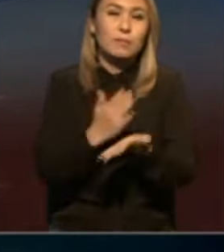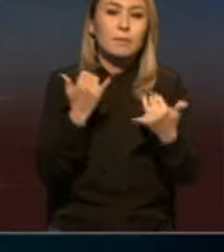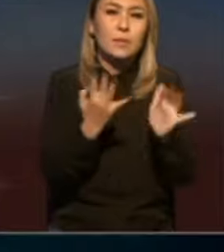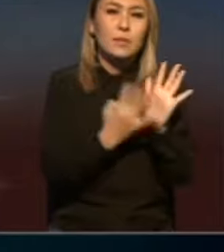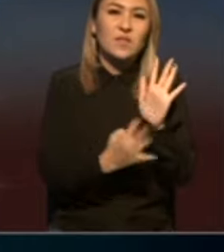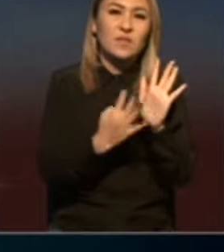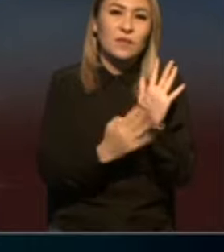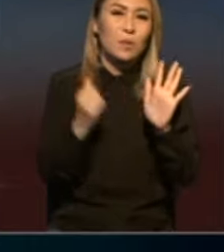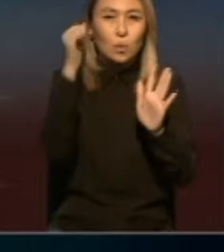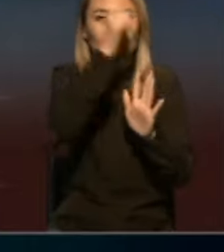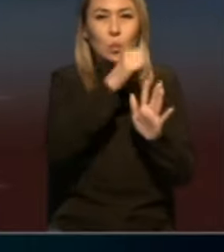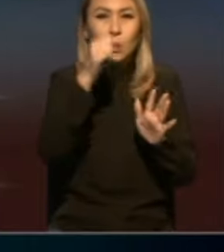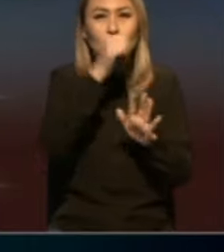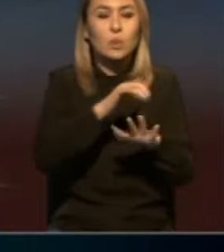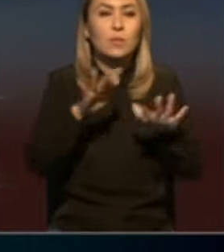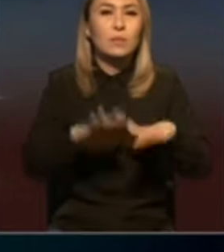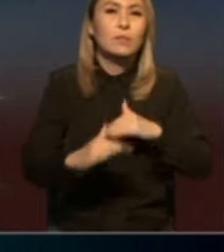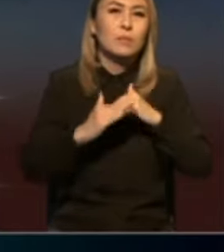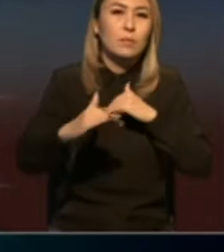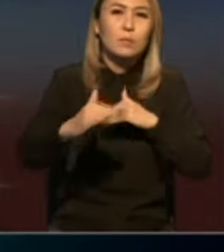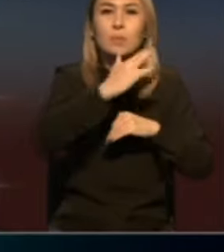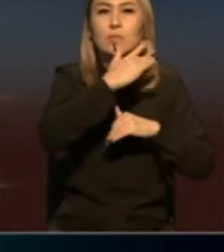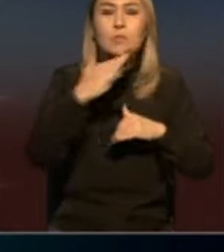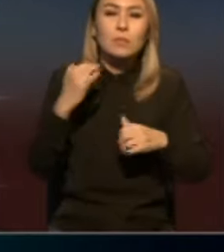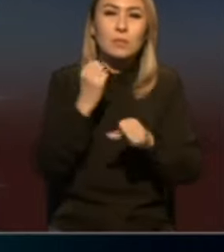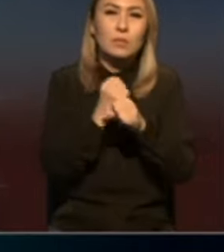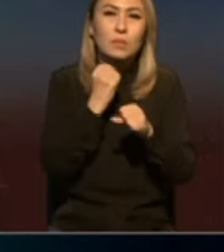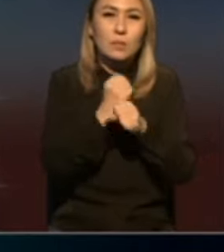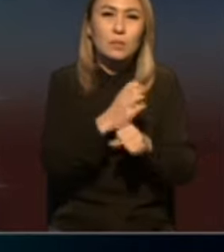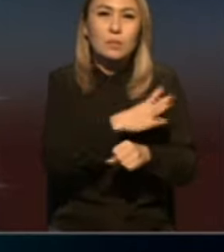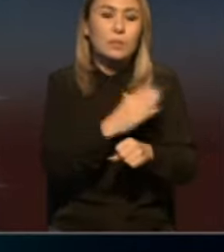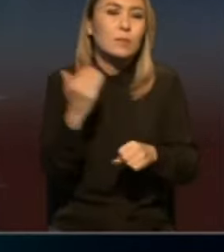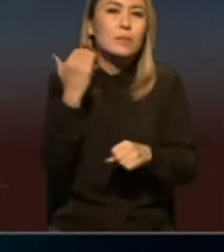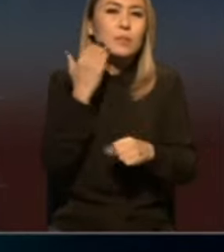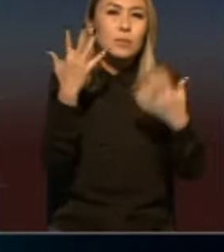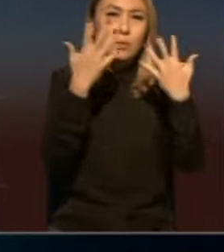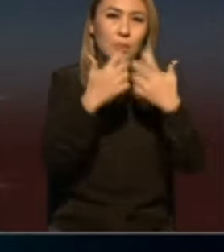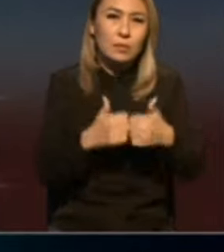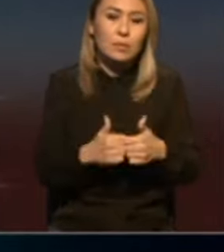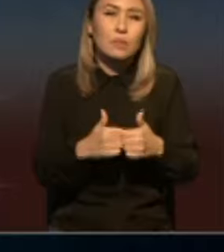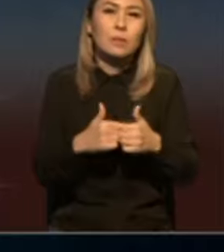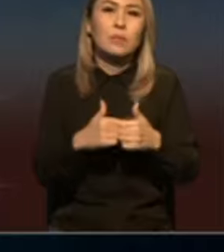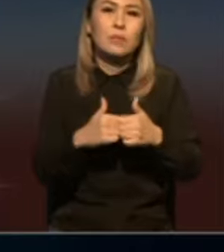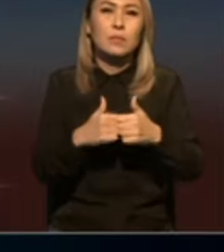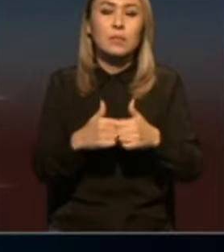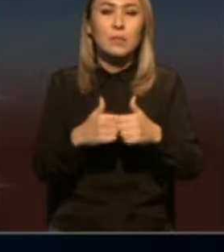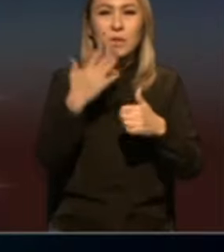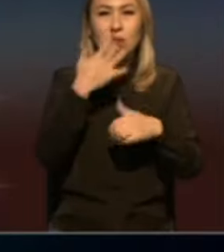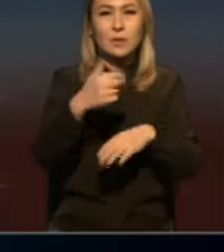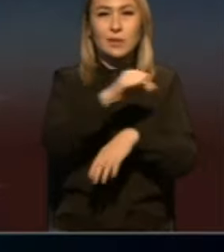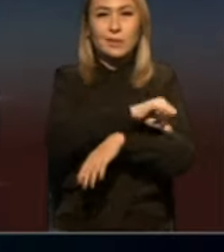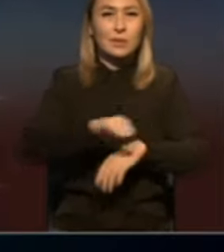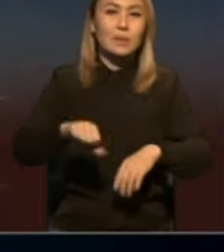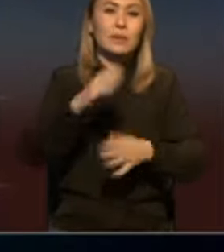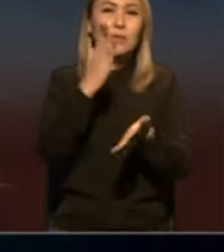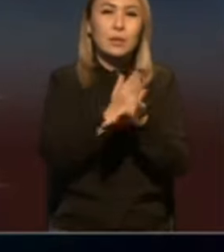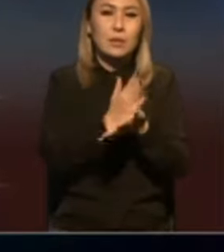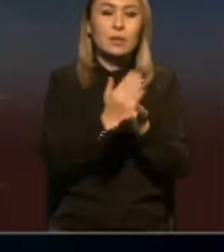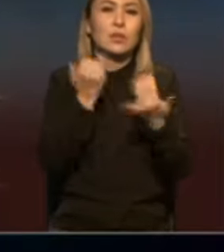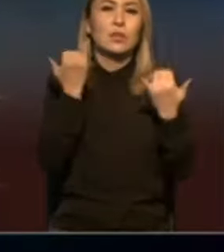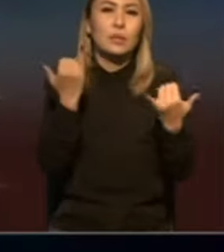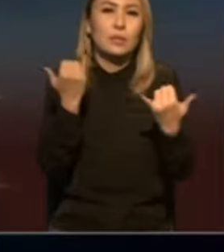жылдарда мысалы славян этностарының көпшілігі болғандықтан, сондықтан ол да мысалы бір шетінен сыртқы саясатқа да әсерін тигізді.